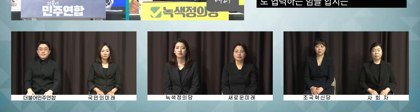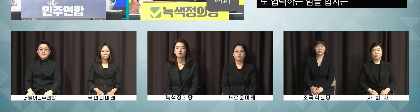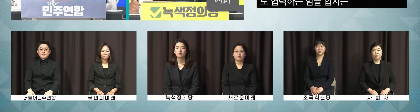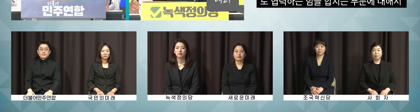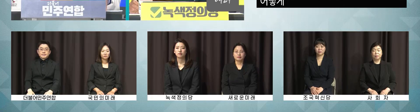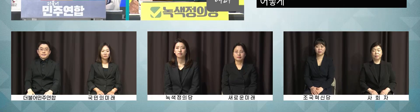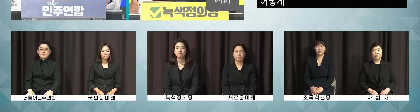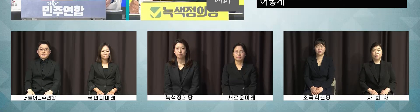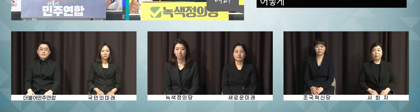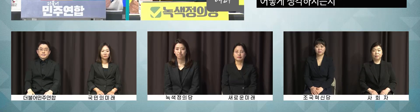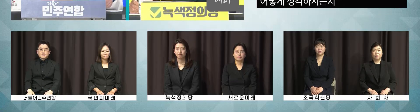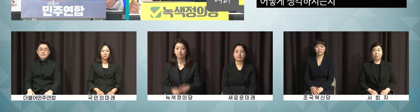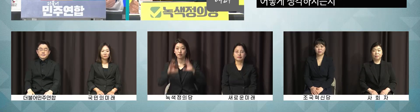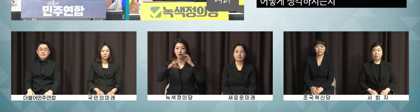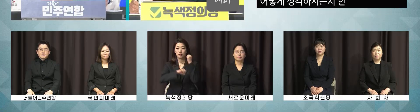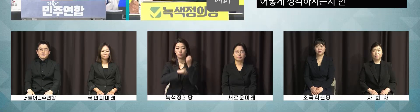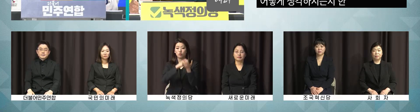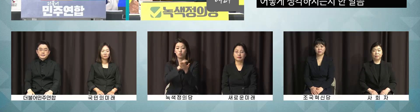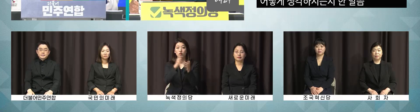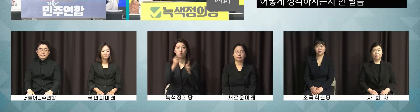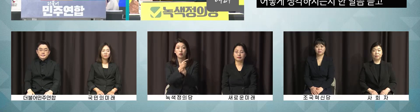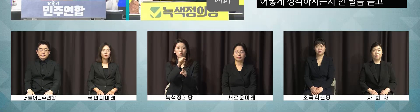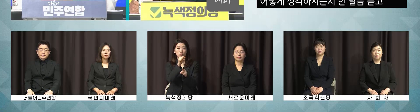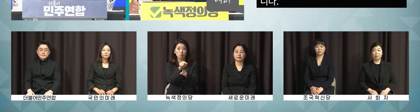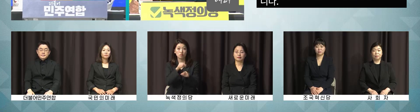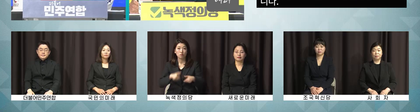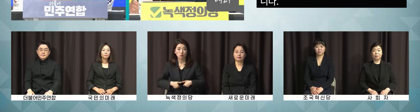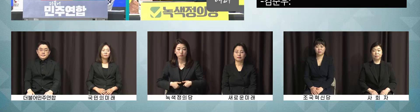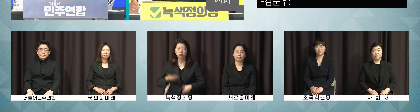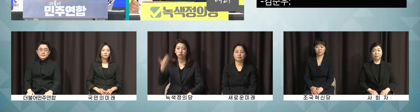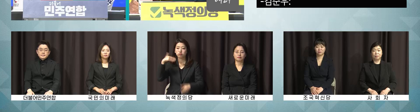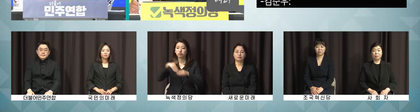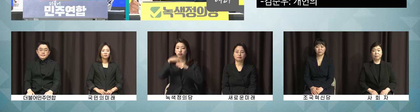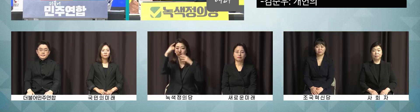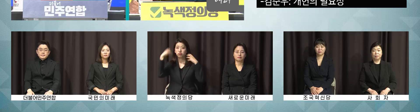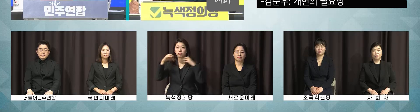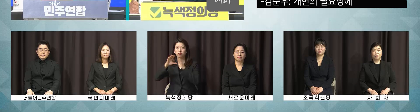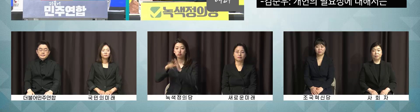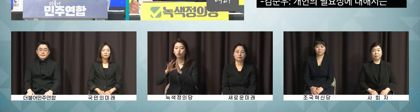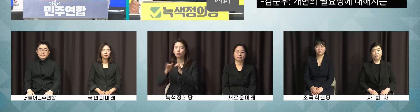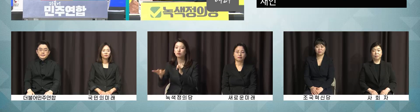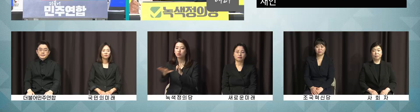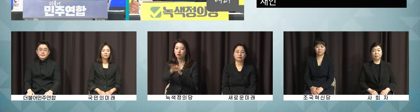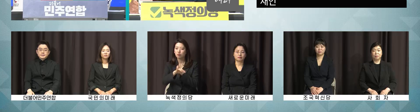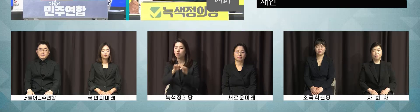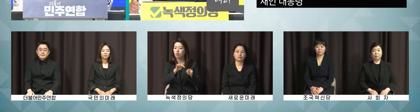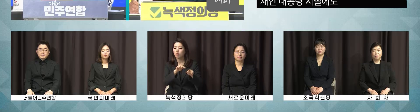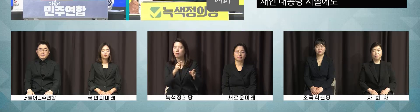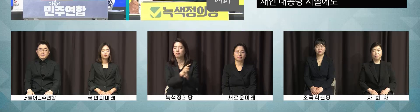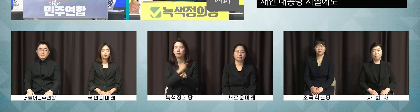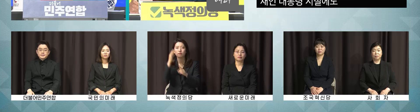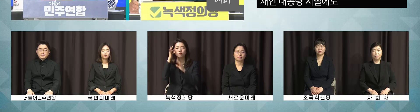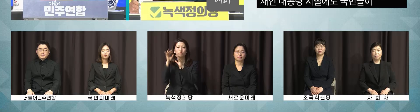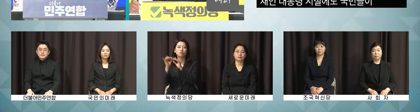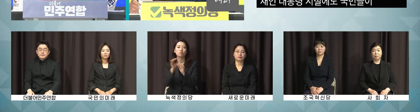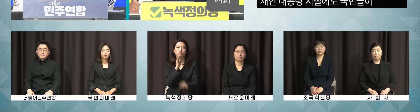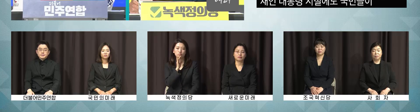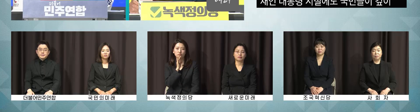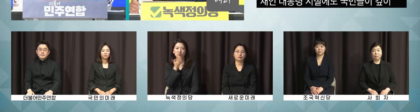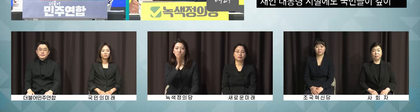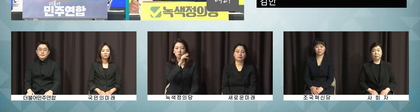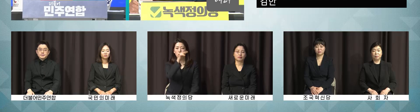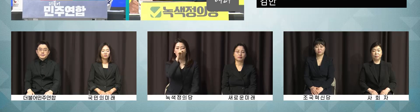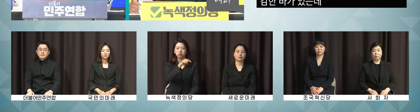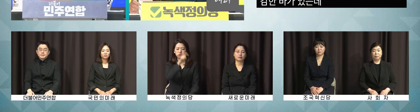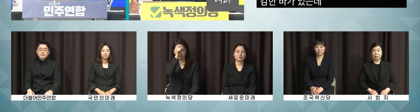싶습니다. 네, 개헌의 필요성에 대해서는 문재인 대통령 시절에도 모든 국민들이 많이 깊이 공감한 바가 있는데 보수 정당의